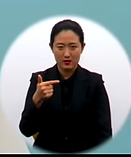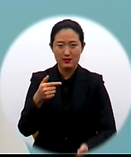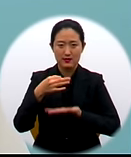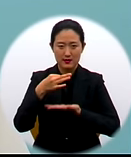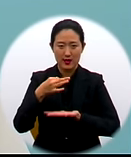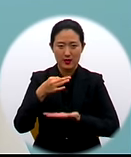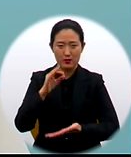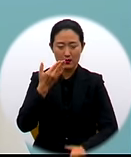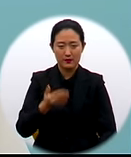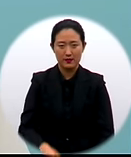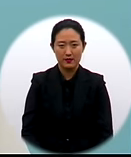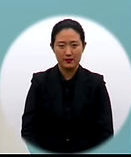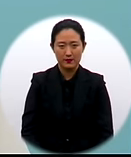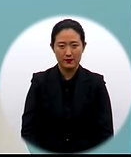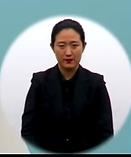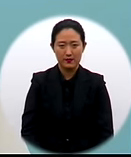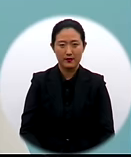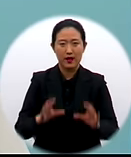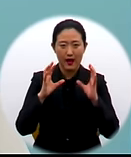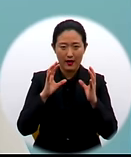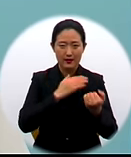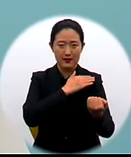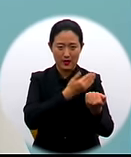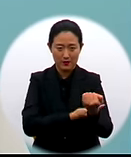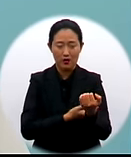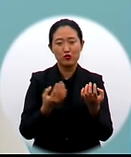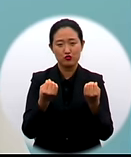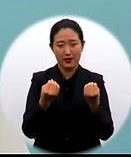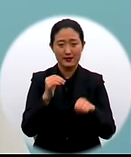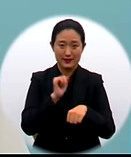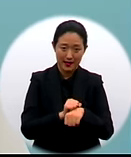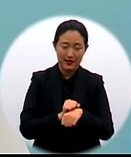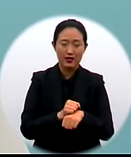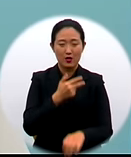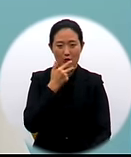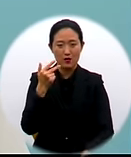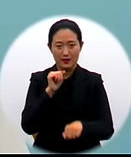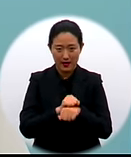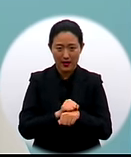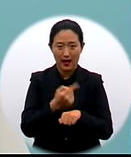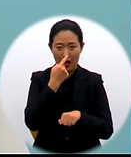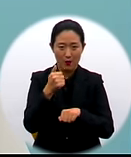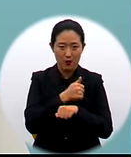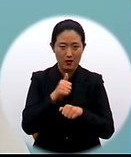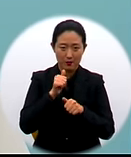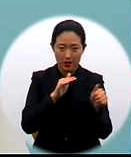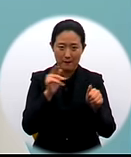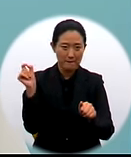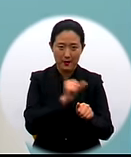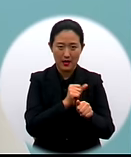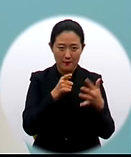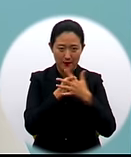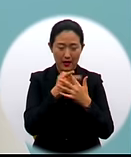굉장히 큰 자산이 될 거예요. 보통 아이의 역량이라고 하면 우리 애는 수학을 잘해, 영어를 잘해, 학원 보내면 빨리